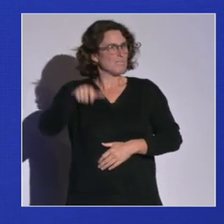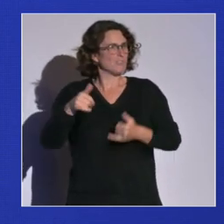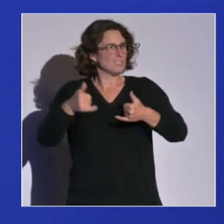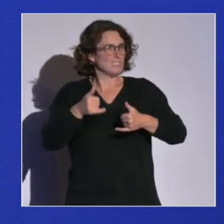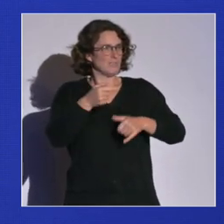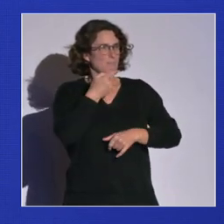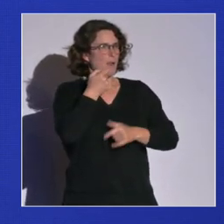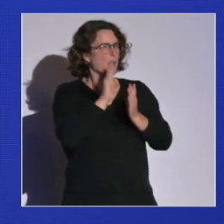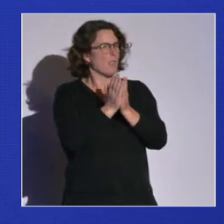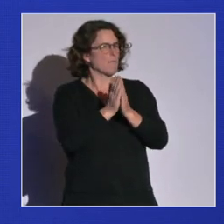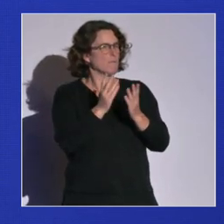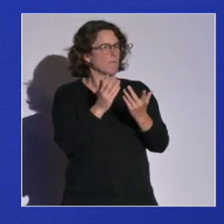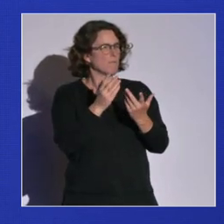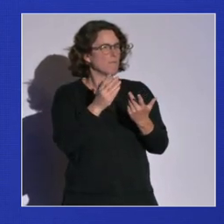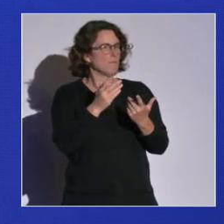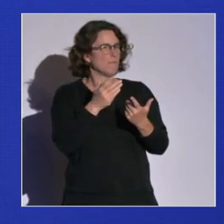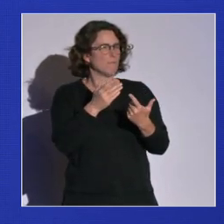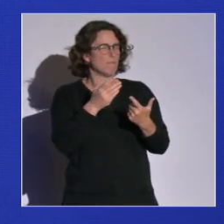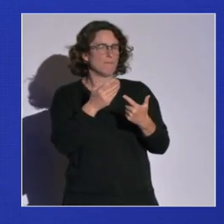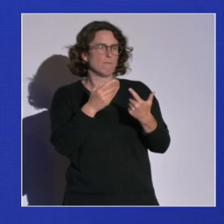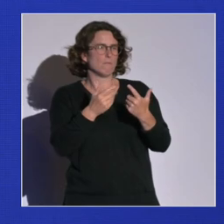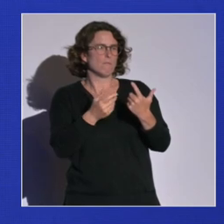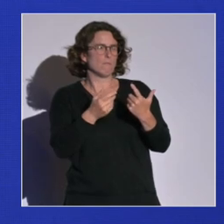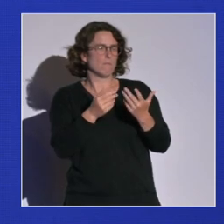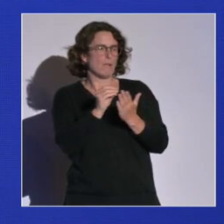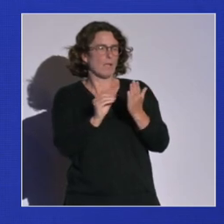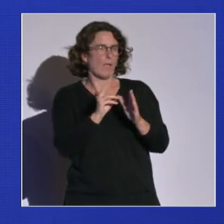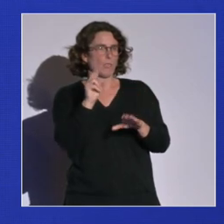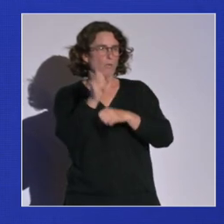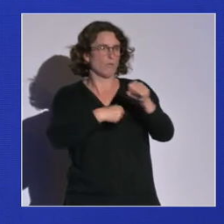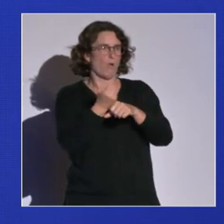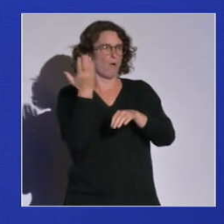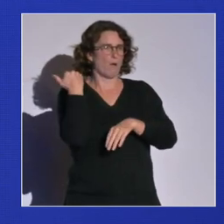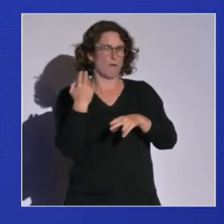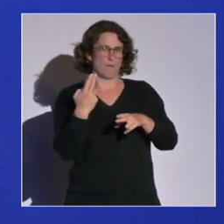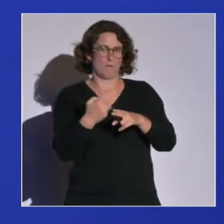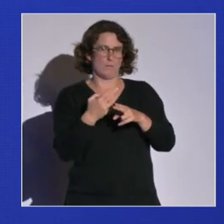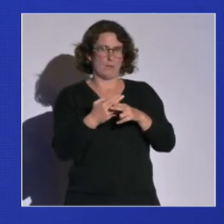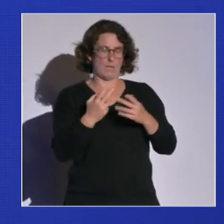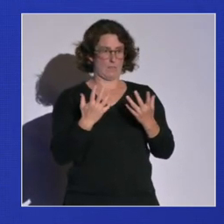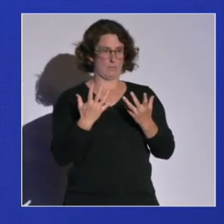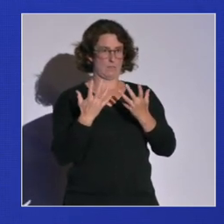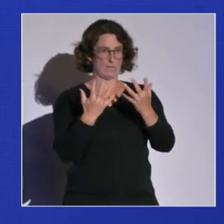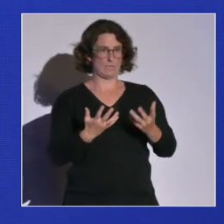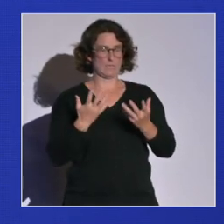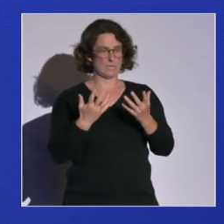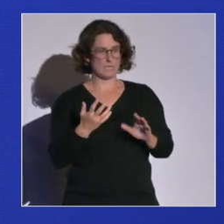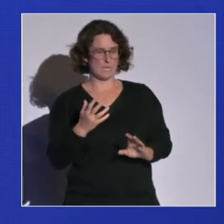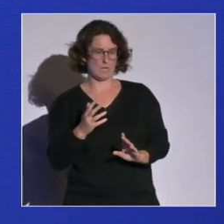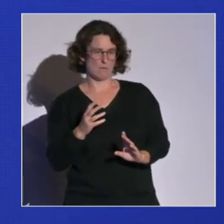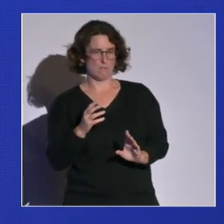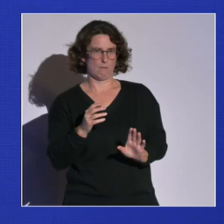ans qui s'appelait la décennie des malapris mais je me suis trompé c'était pas une décennie des malapris c'était